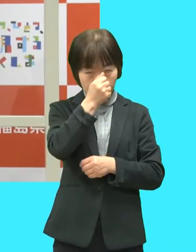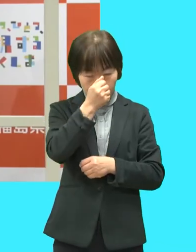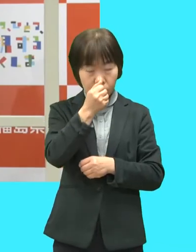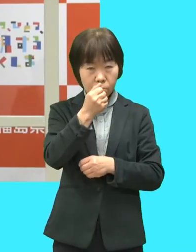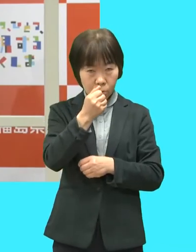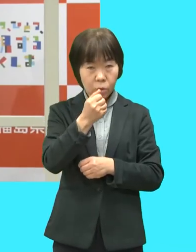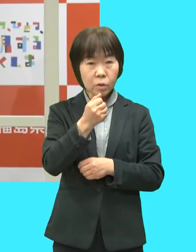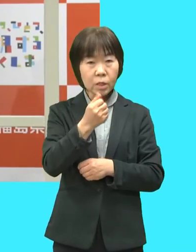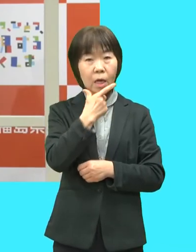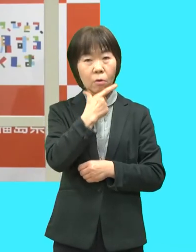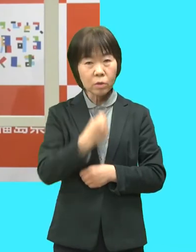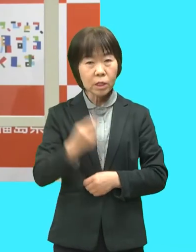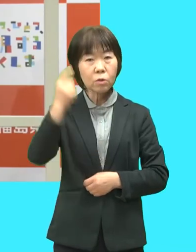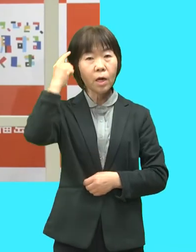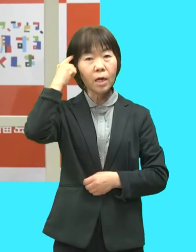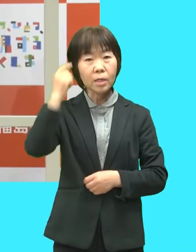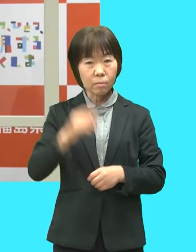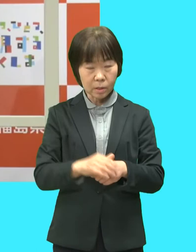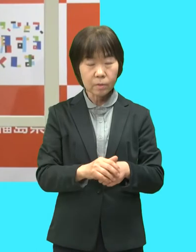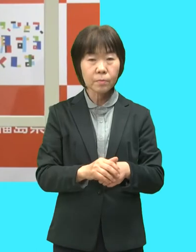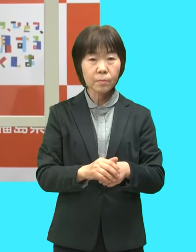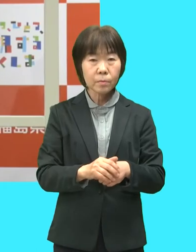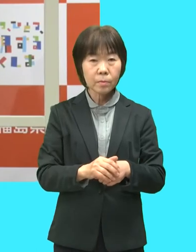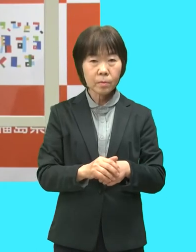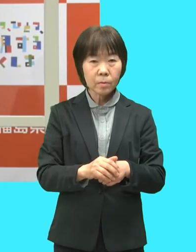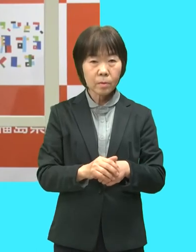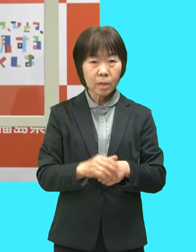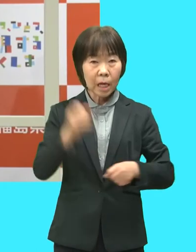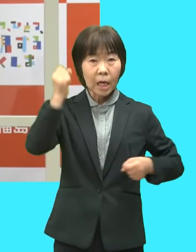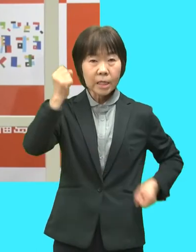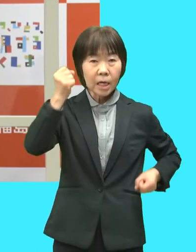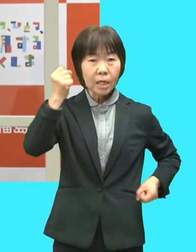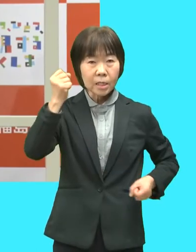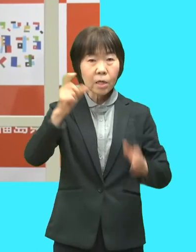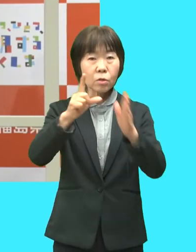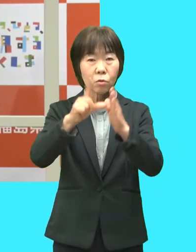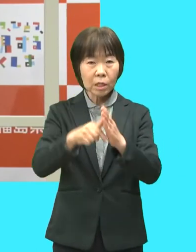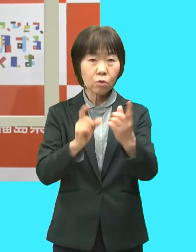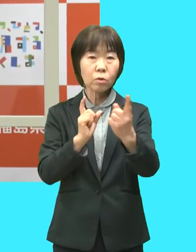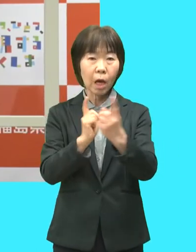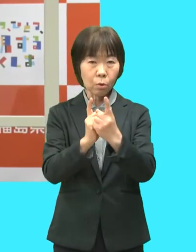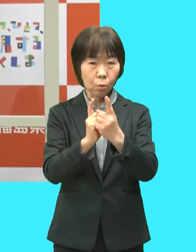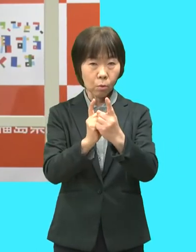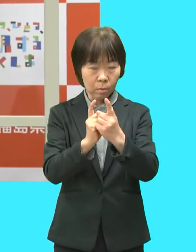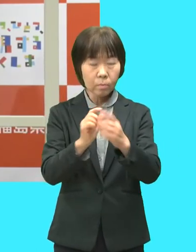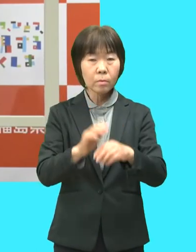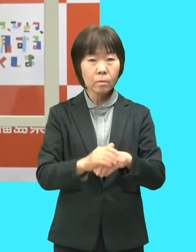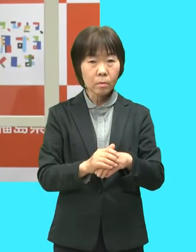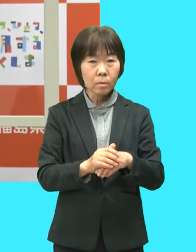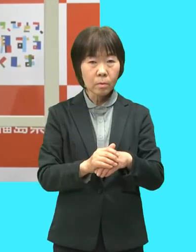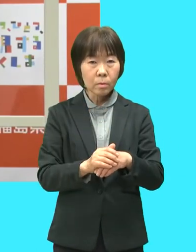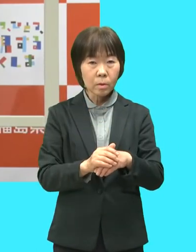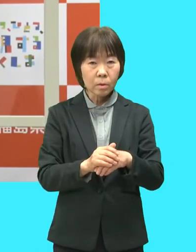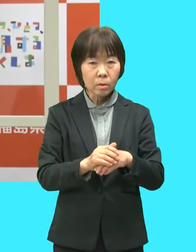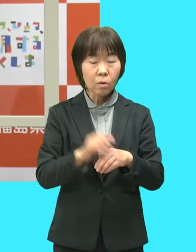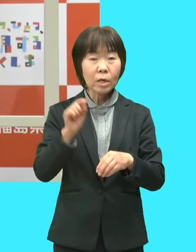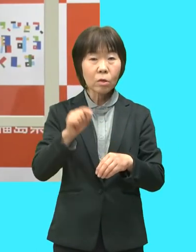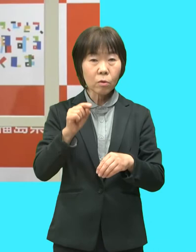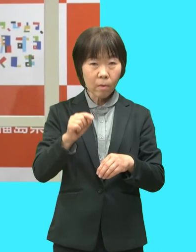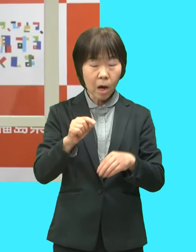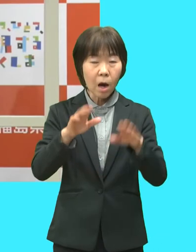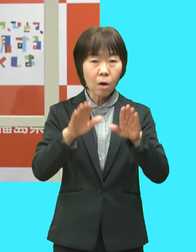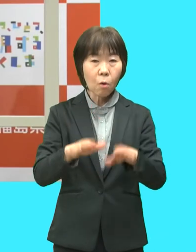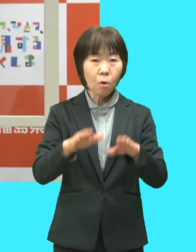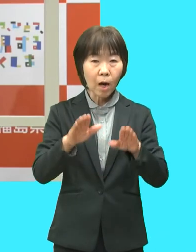ていただきたいと考えております。また聖火リレーにおける対応であります。聖火リレーにおいては今